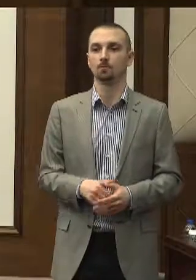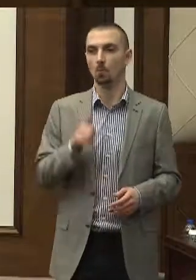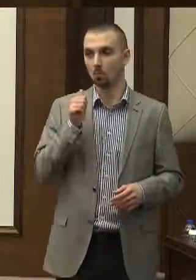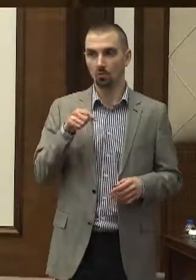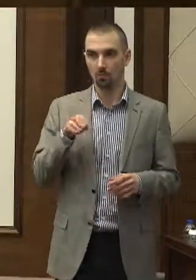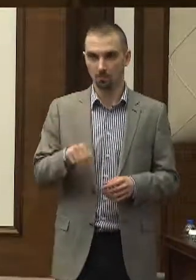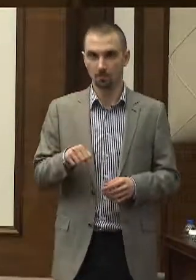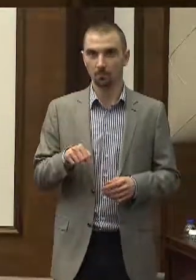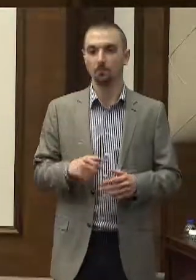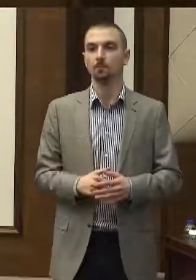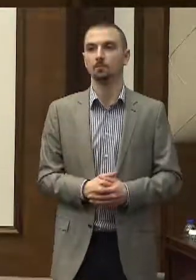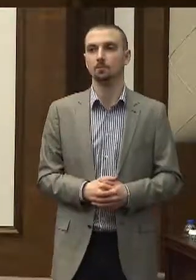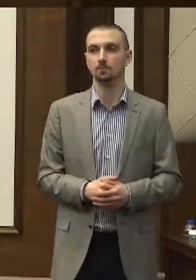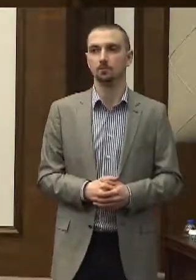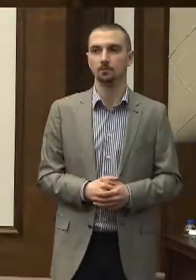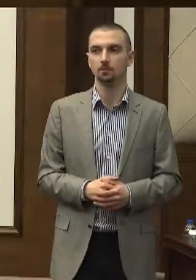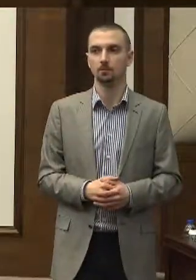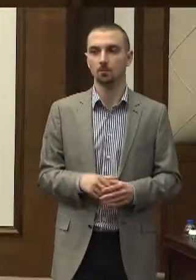Gündemli